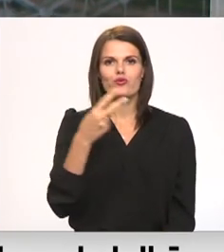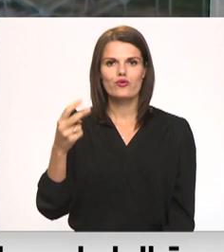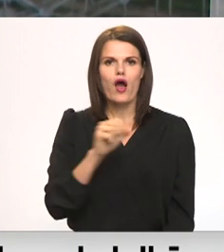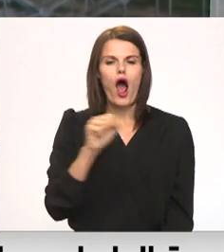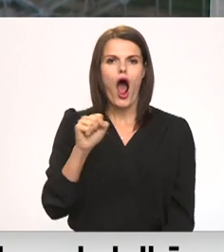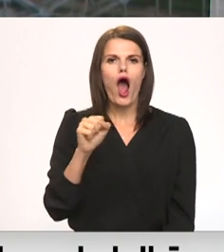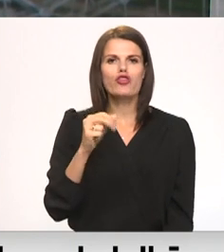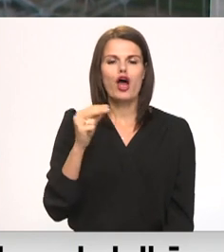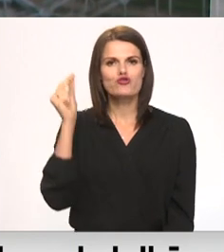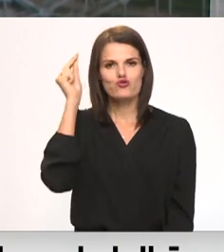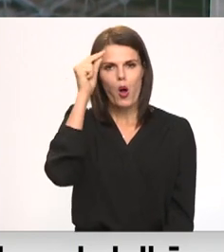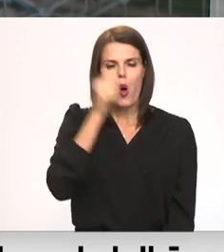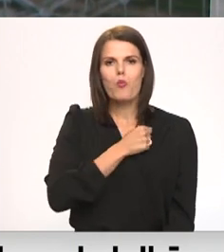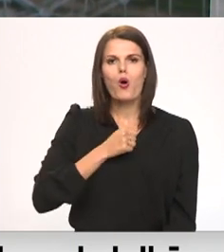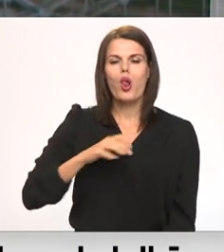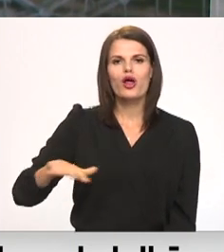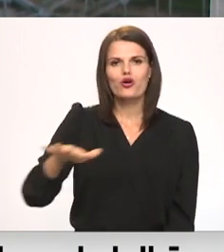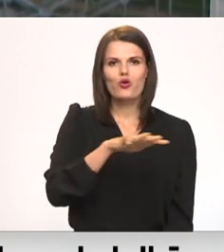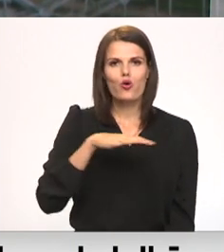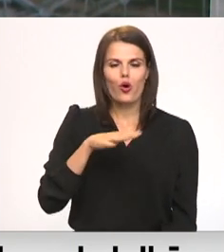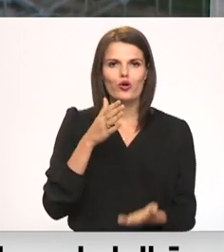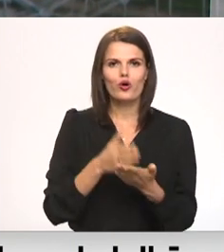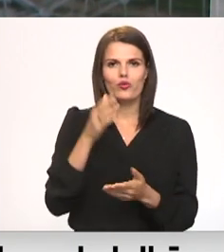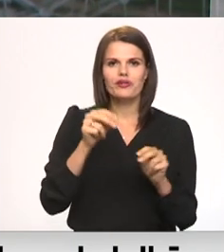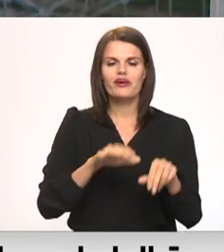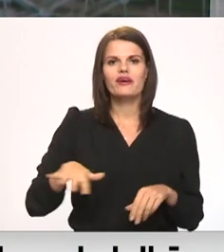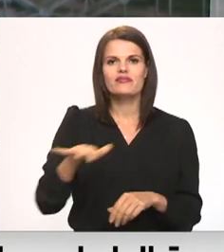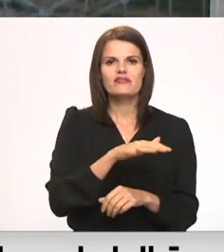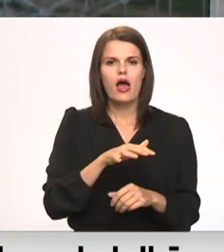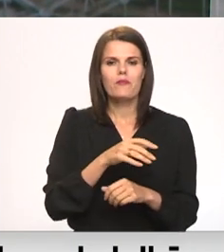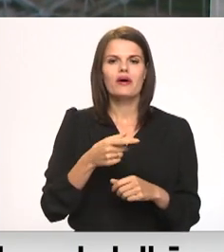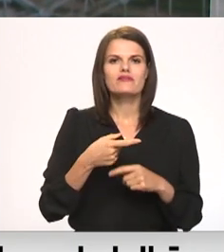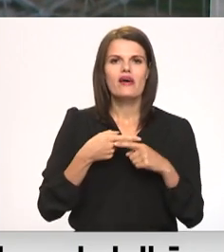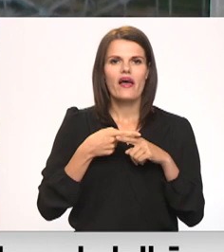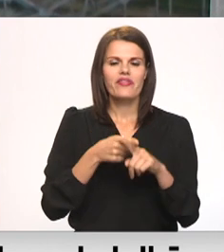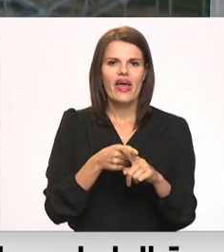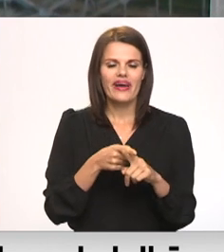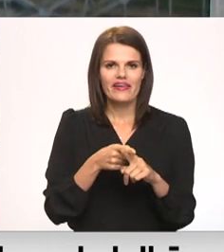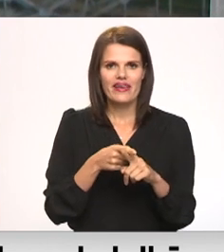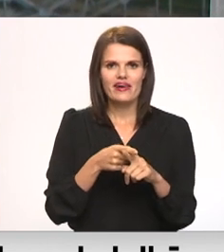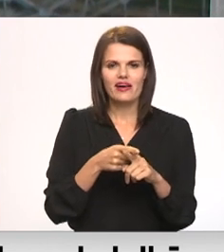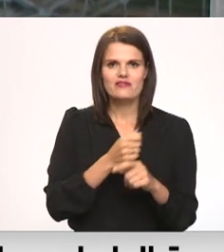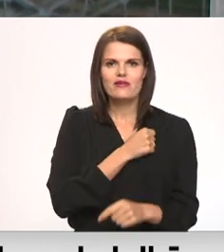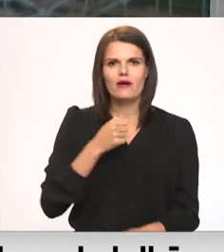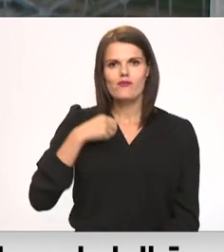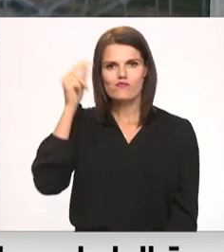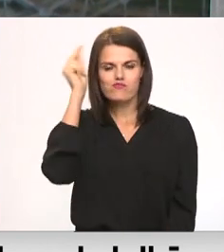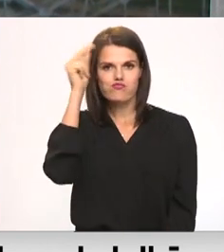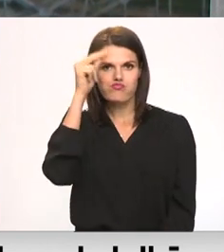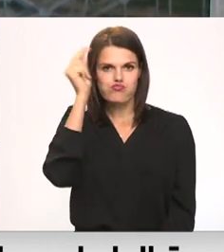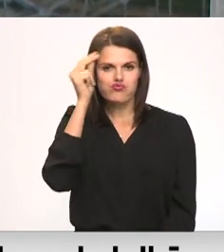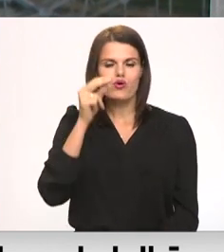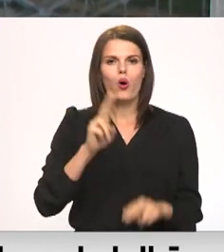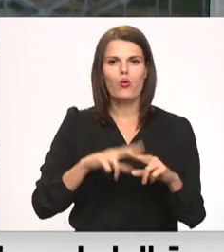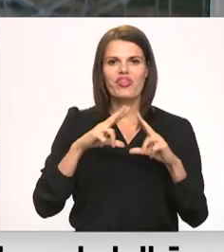visu pagājušo nedēļu un vēl līdz rītdienai norisinās sauszemes spēku mehanizētās kājnieku brigādes un NATO paplašinātās klātbūtnes